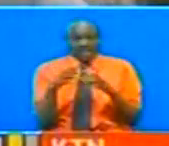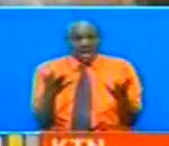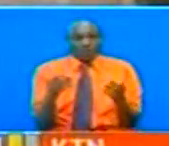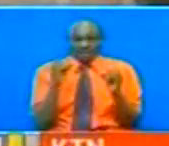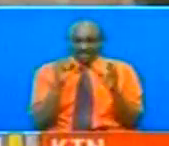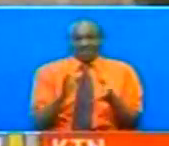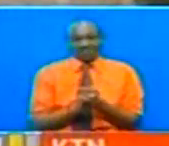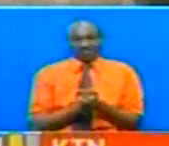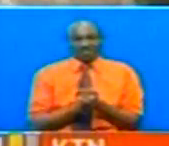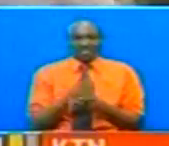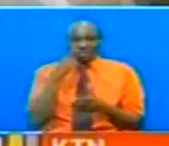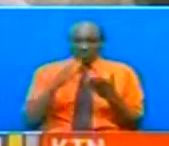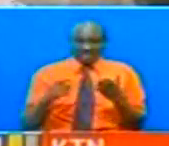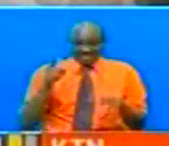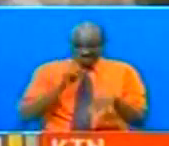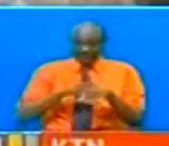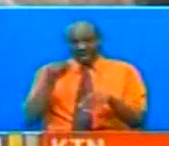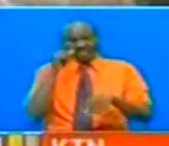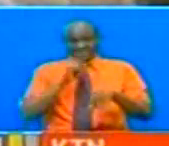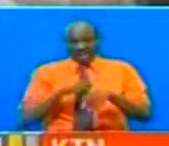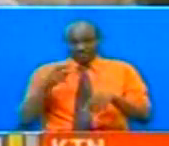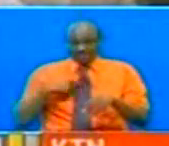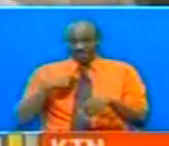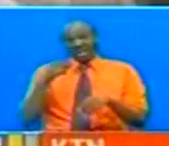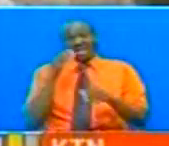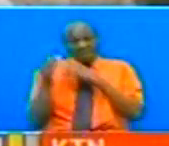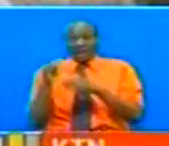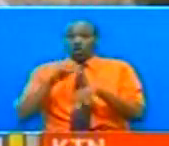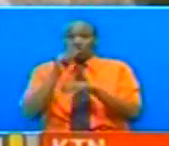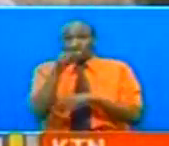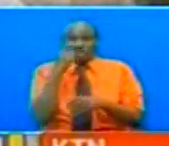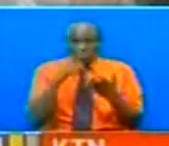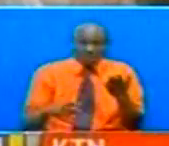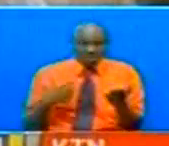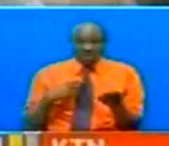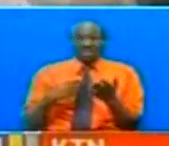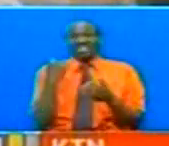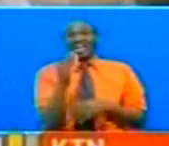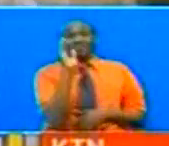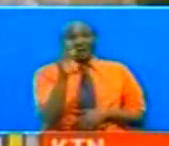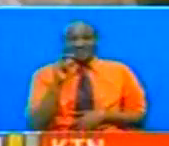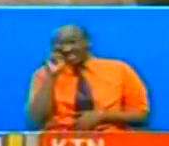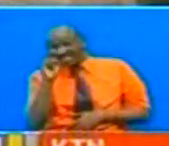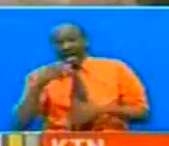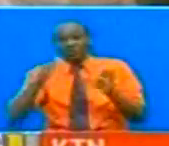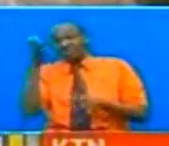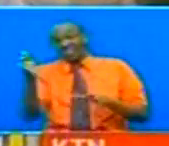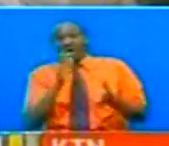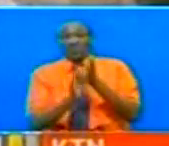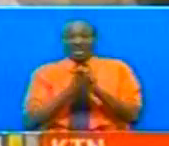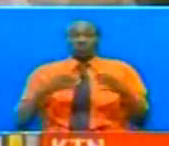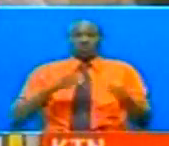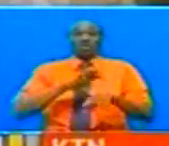was not settled because once in a while your neighbor calls you, your neighbor tells you, hey, mtoto wako unaona ako nje hana sweta